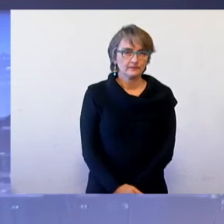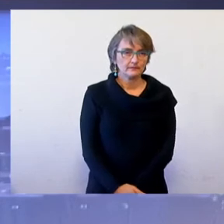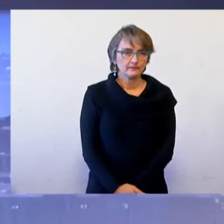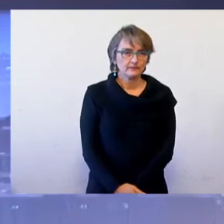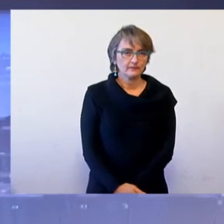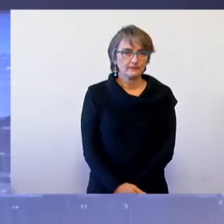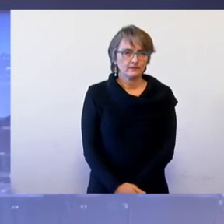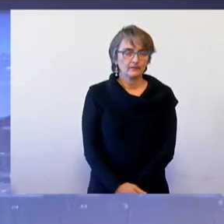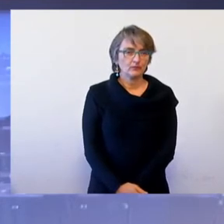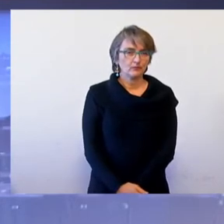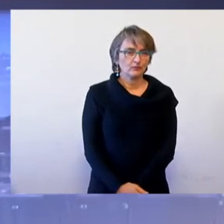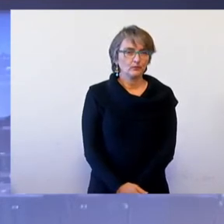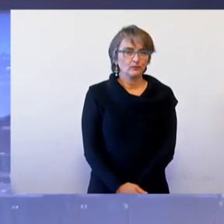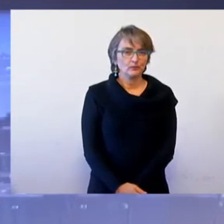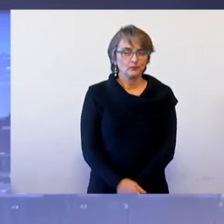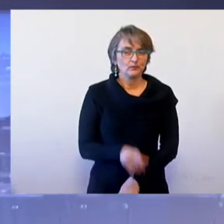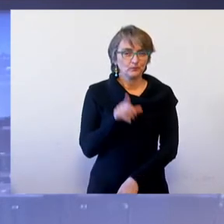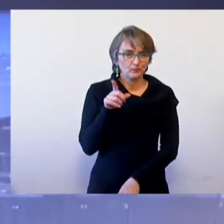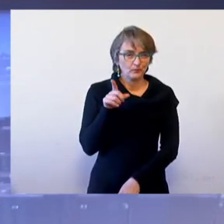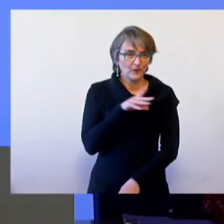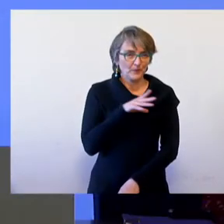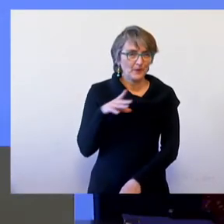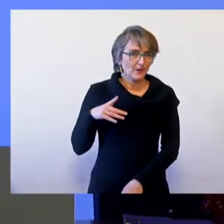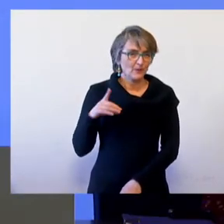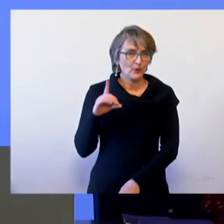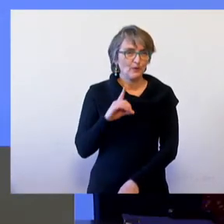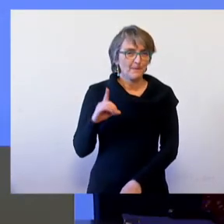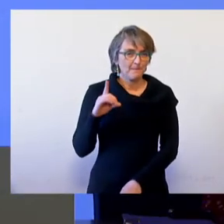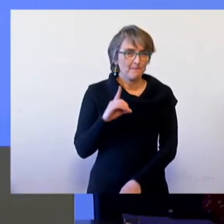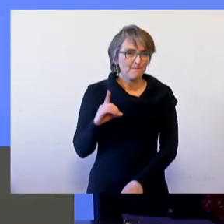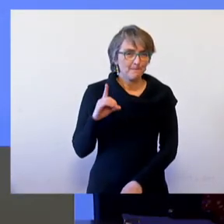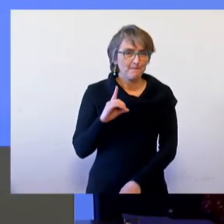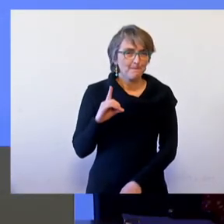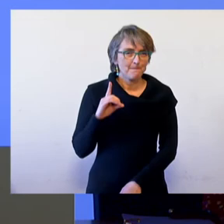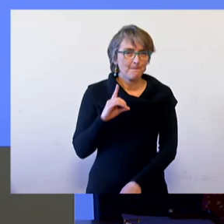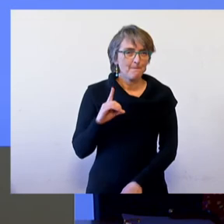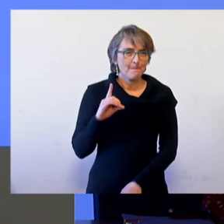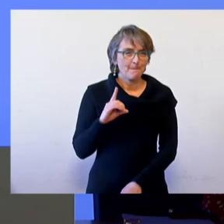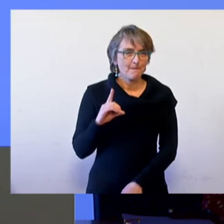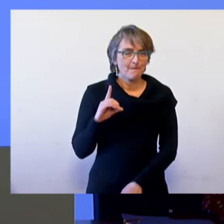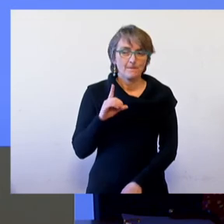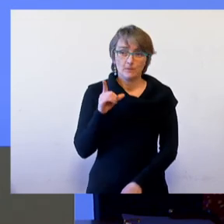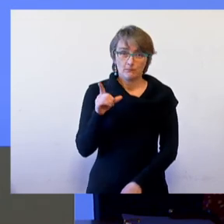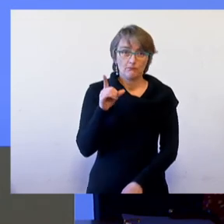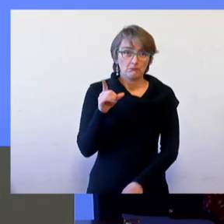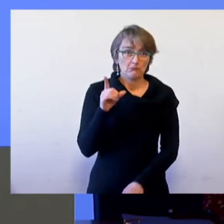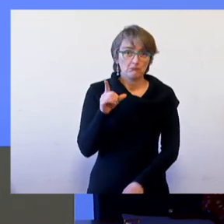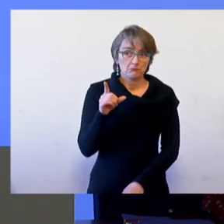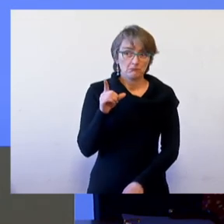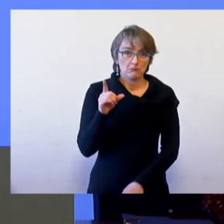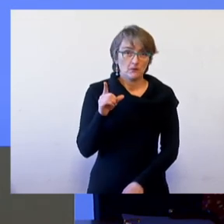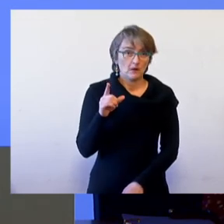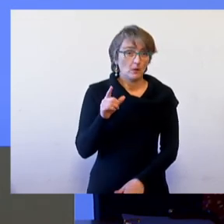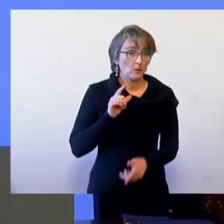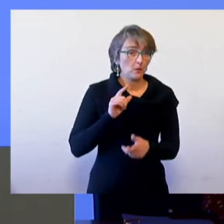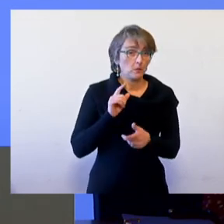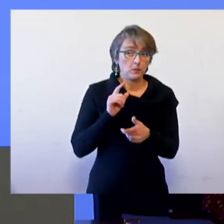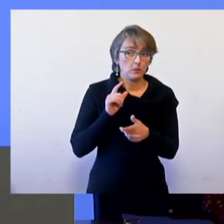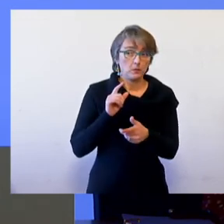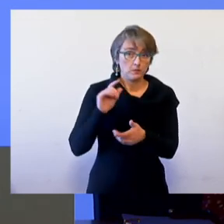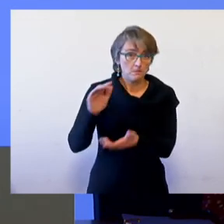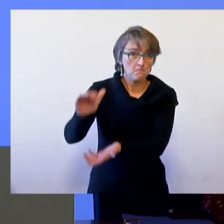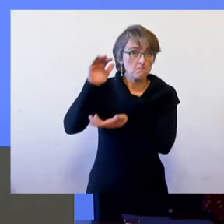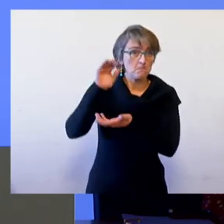Répondre sur un point, Madame Doulin. Vraiment, je trouve que vous soulevez une discussion intéressante. Je